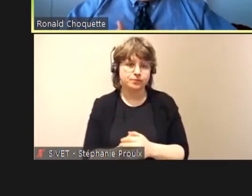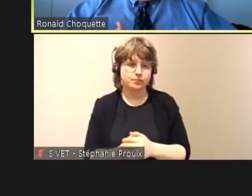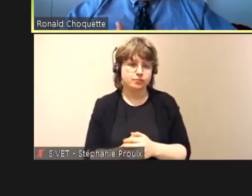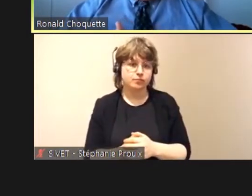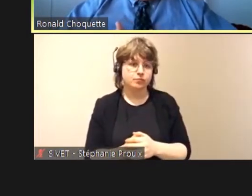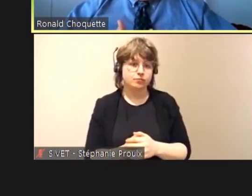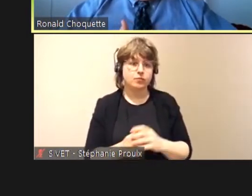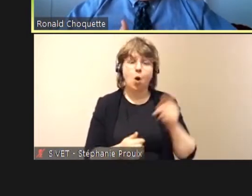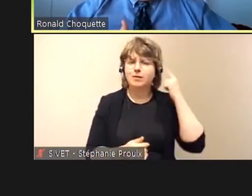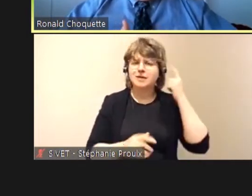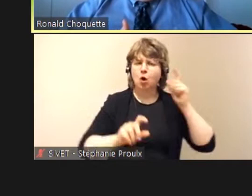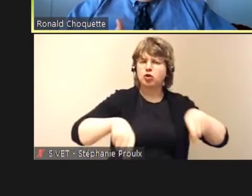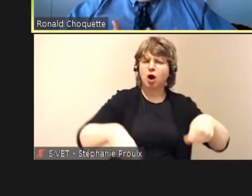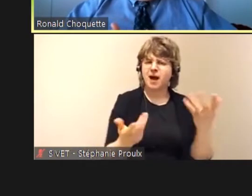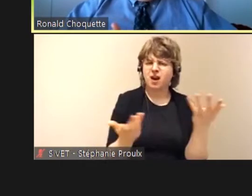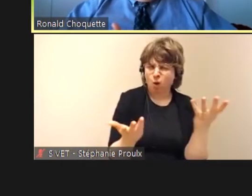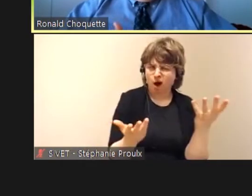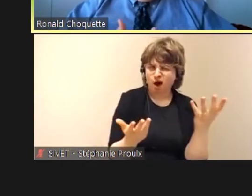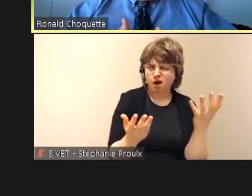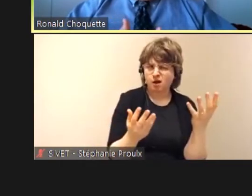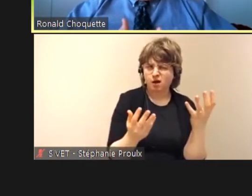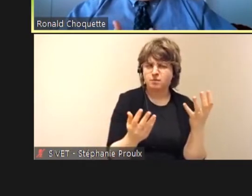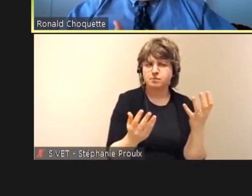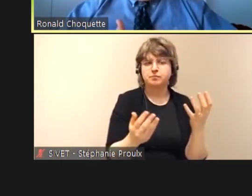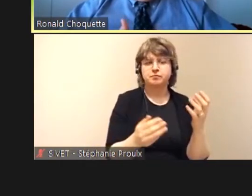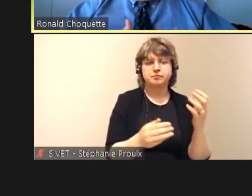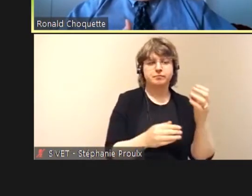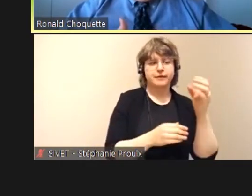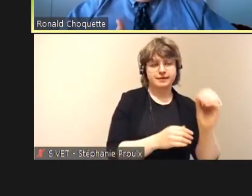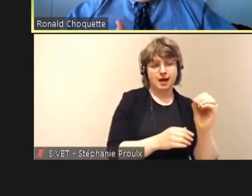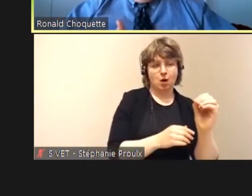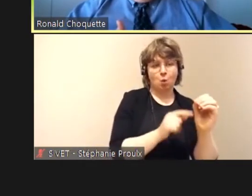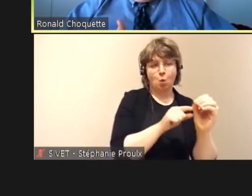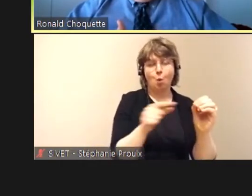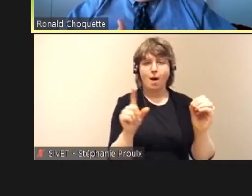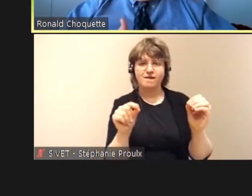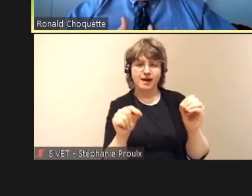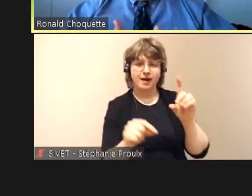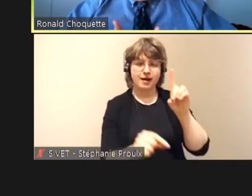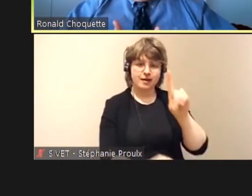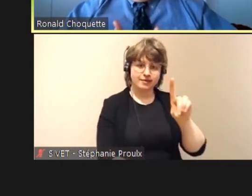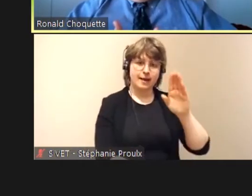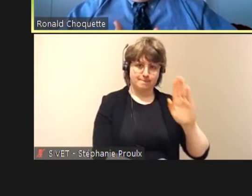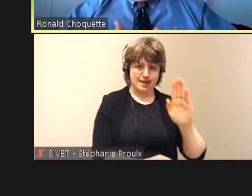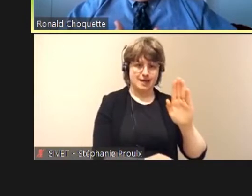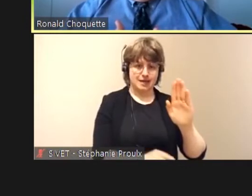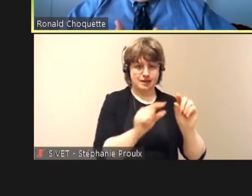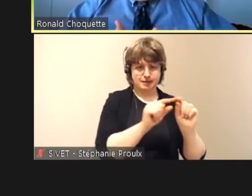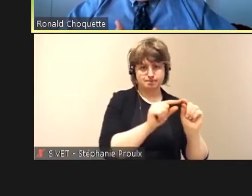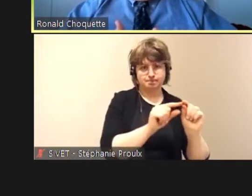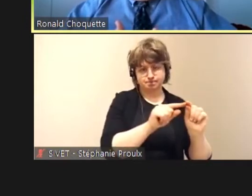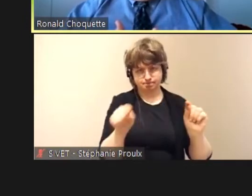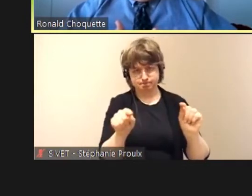audition normale, ça se situe environ entre 0 et 20 dB. OK? C'est ça qui est